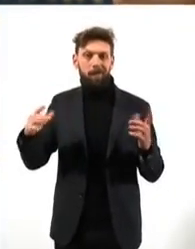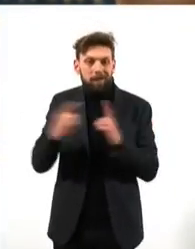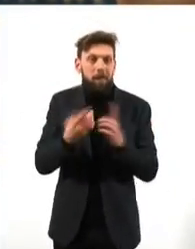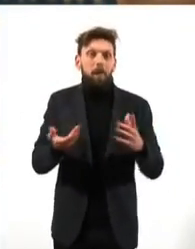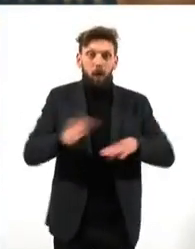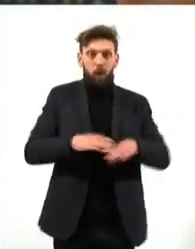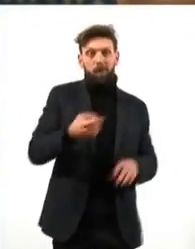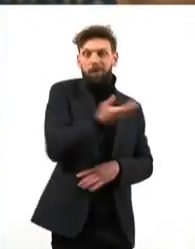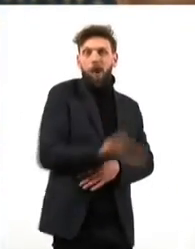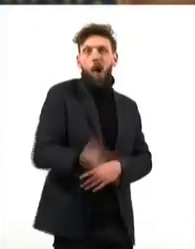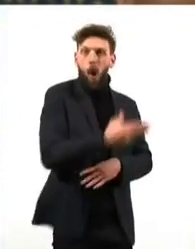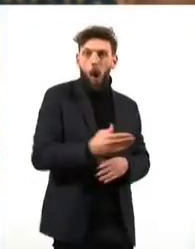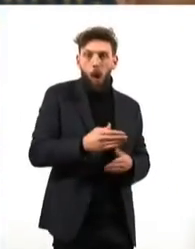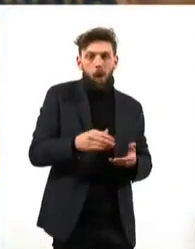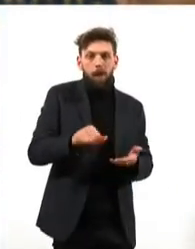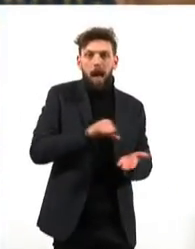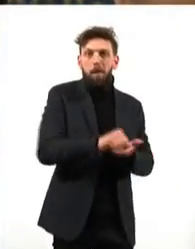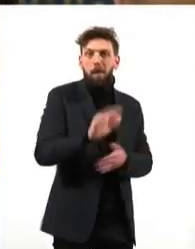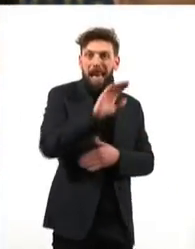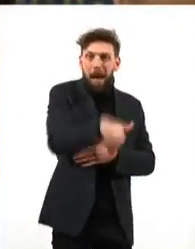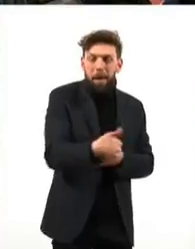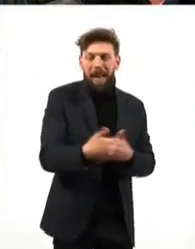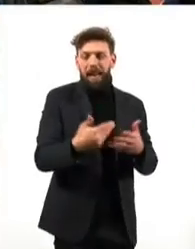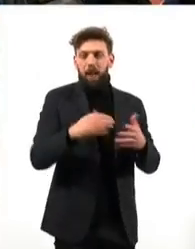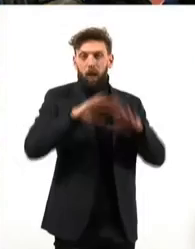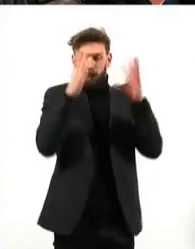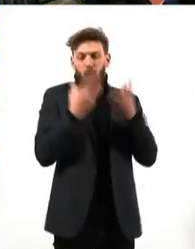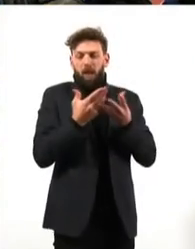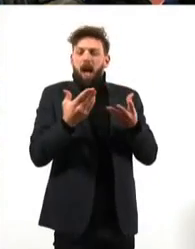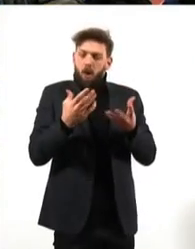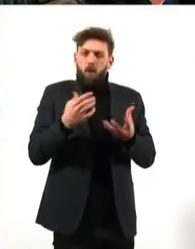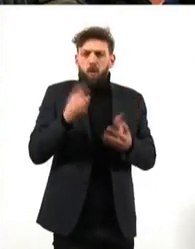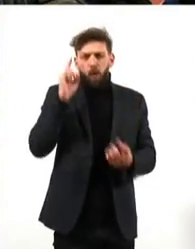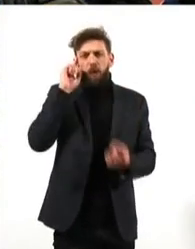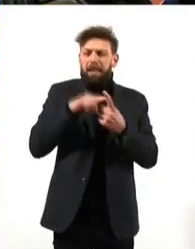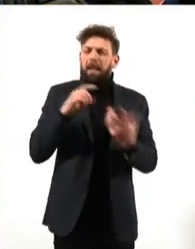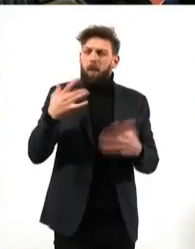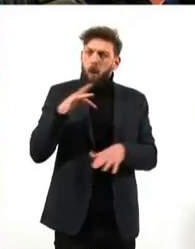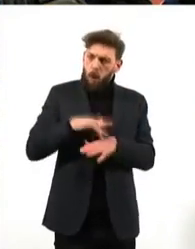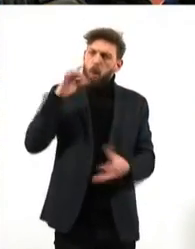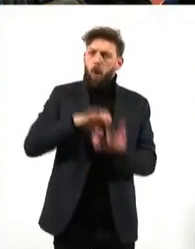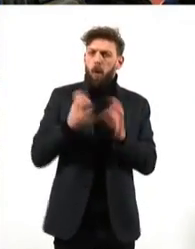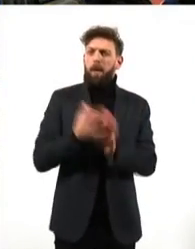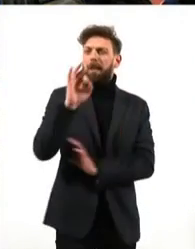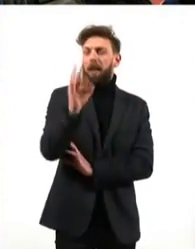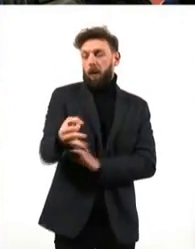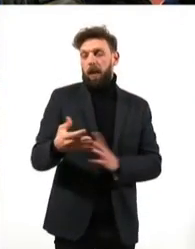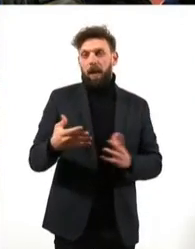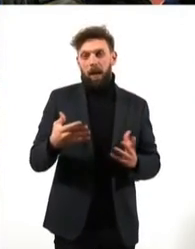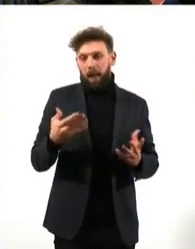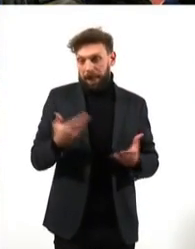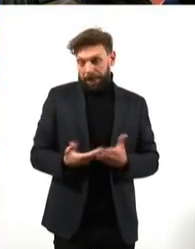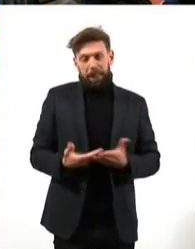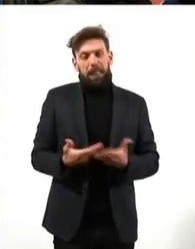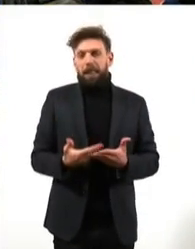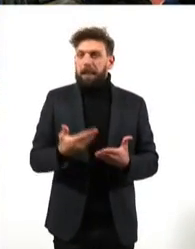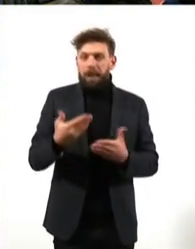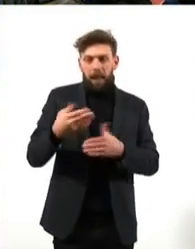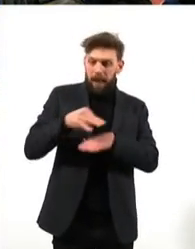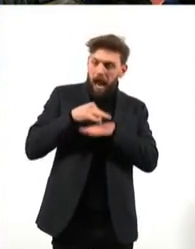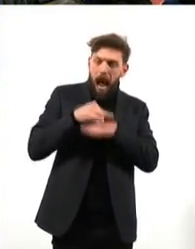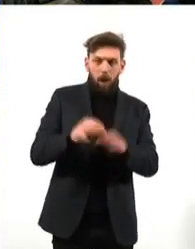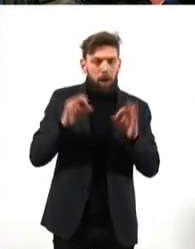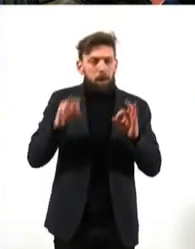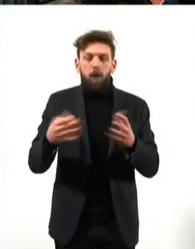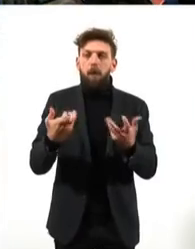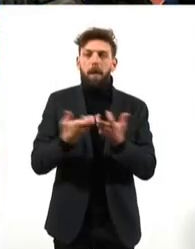profession aussi qui pose beaucoup de revendications aussi là-dessus. Donc c'est un sujet qui est très complexe, mais on pense que c'est un accompagnement qu'on doit pouvoir faire avec des éléments